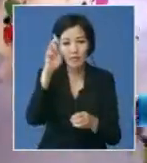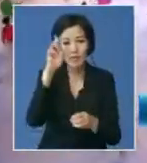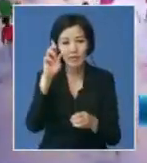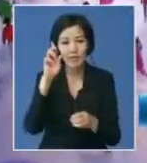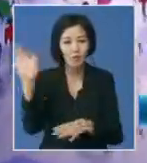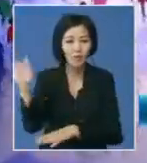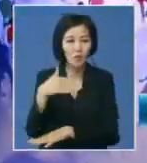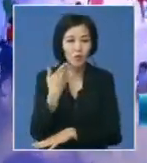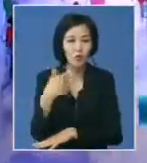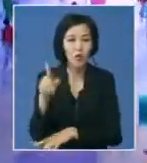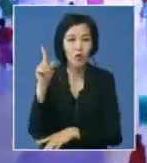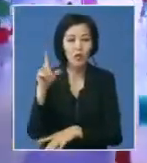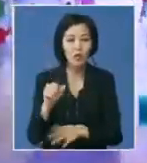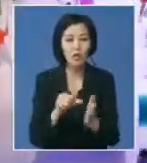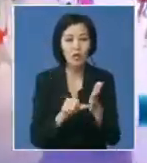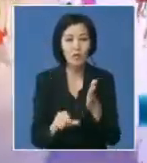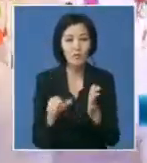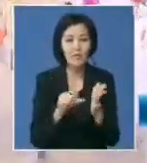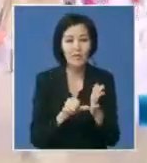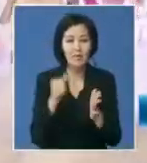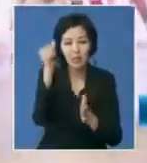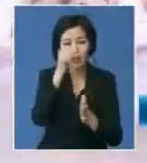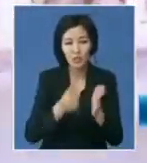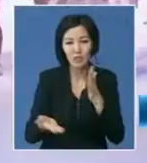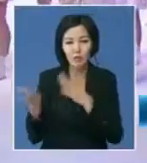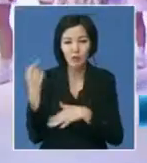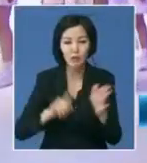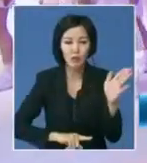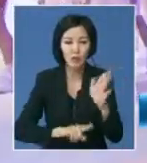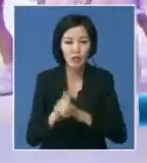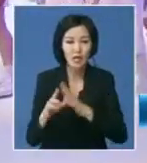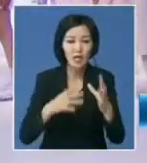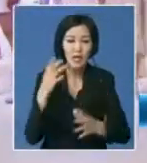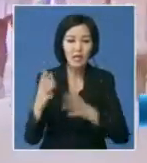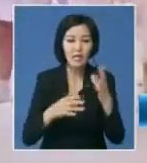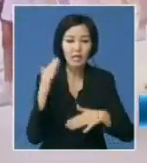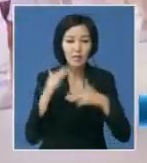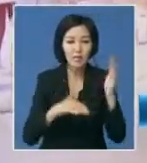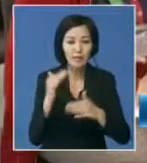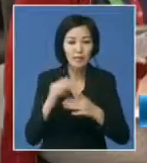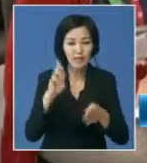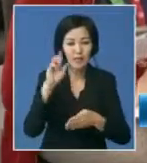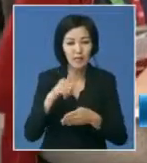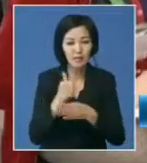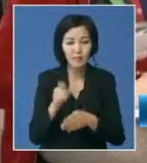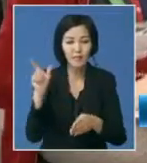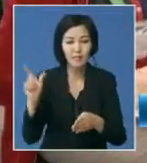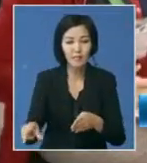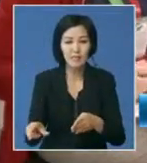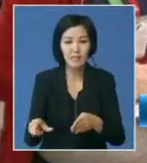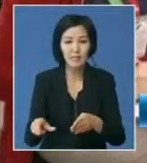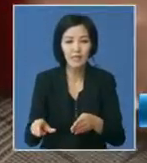тулары әкелініп, 166 жыл бұрын жұмыр жерді жаңа істерге бастаған халықаралық мамандандырылған көрменің президенті мен елбасы